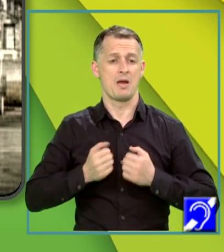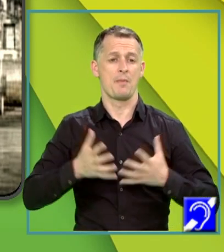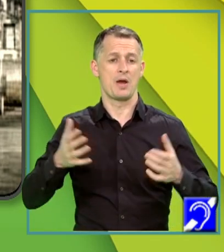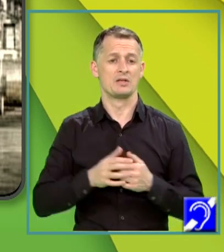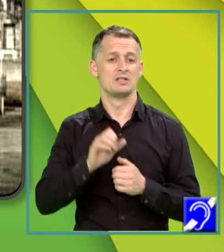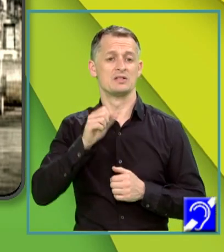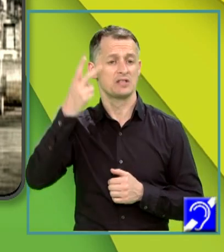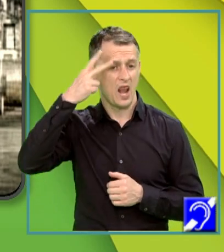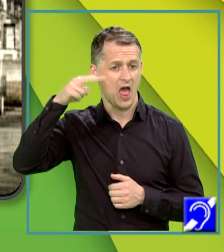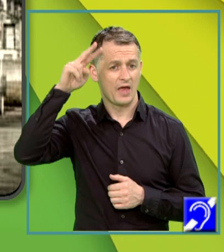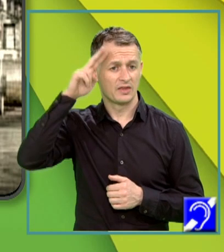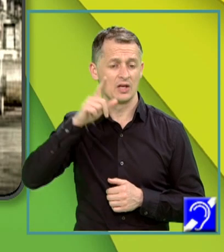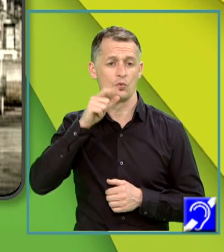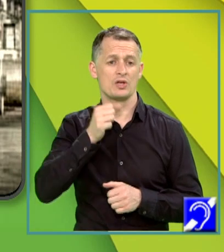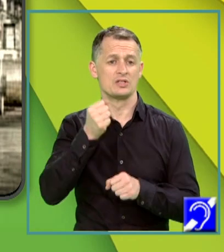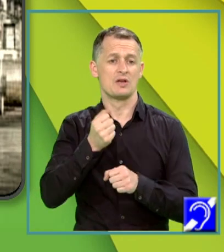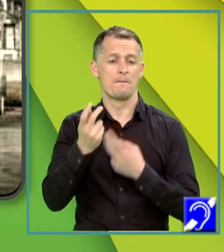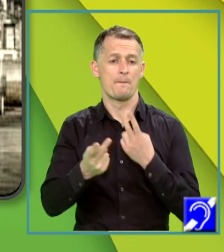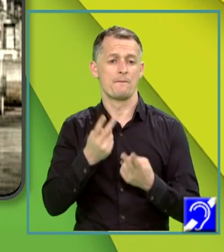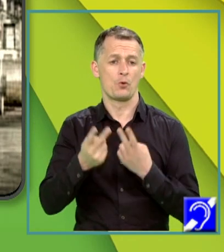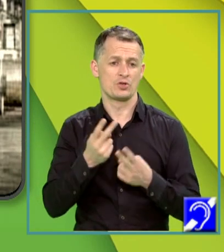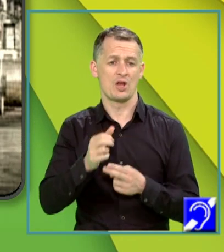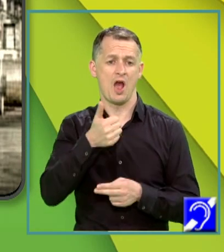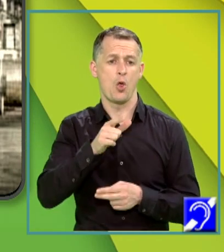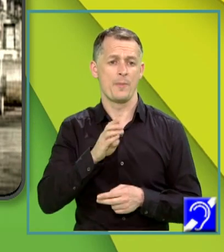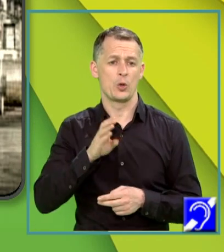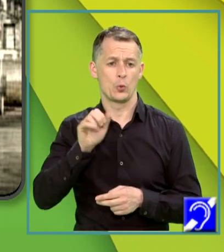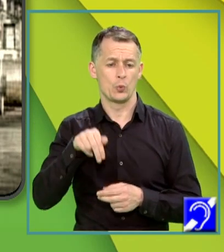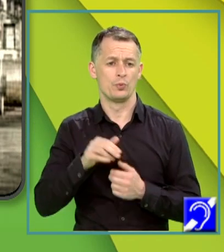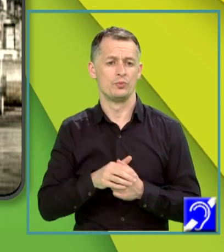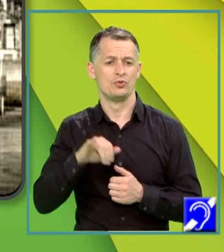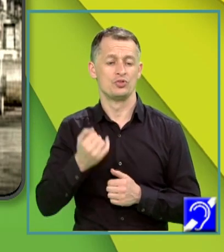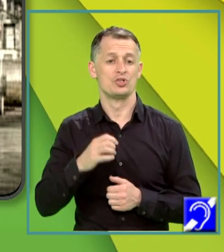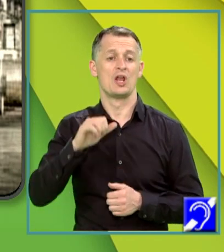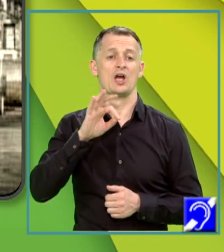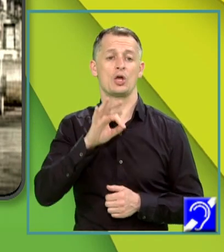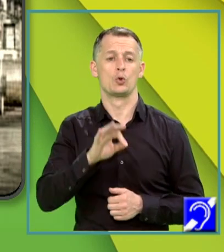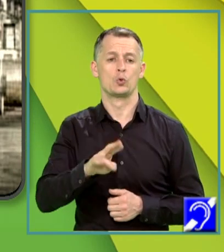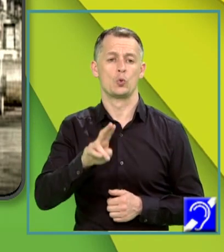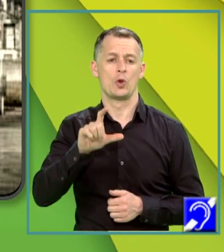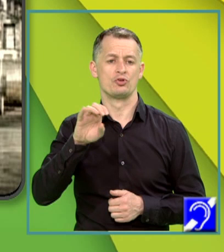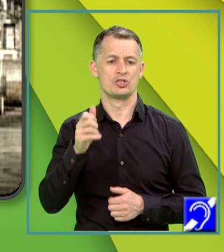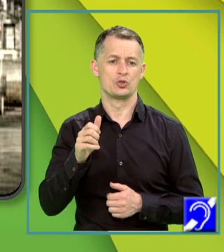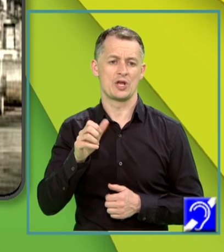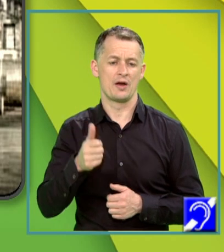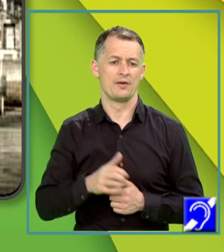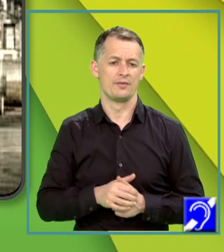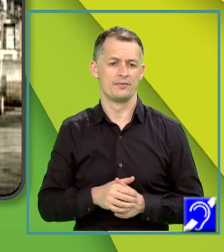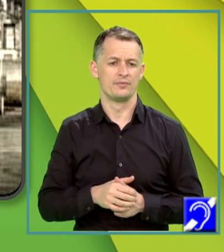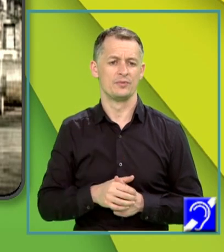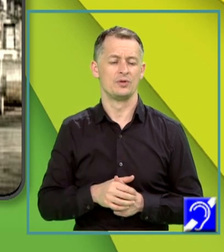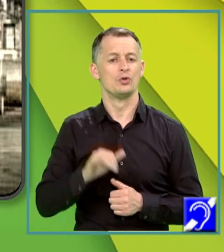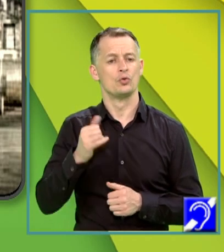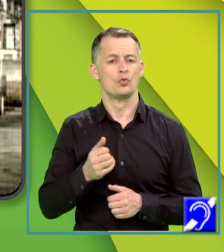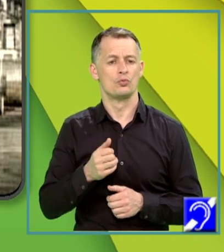la Slatina Unde se produce aluminiu și de asemenea în combinatul de la Tulcea Unde se produce lumina Dar pe baza materiei